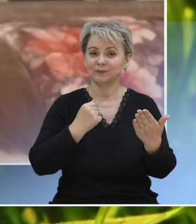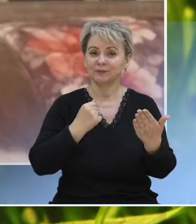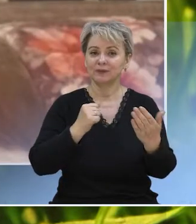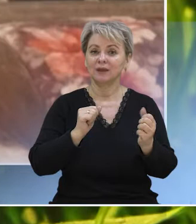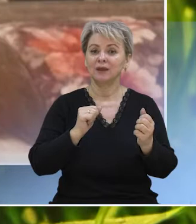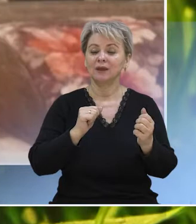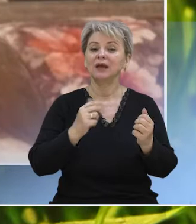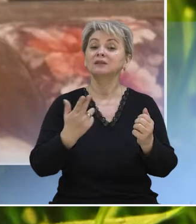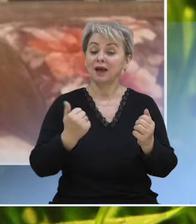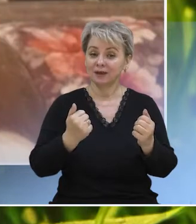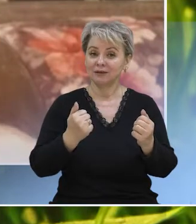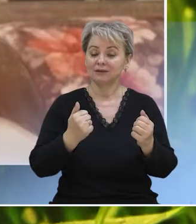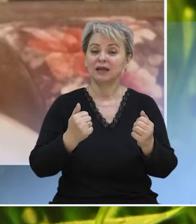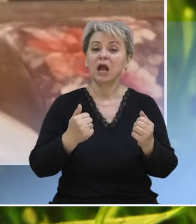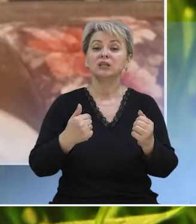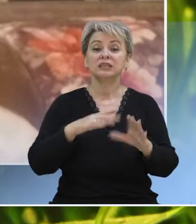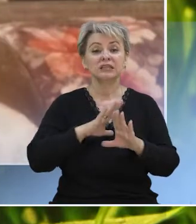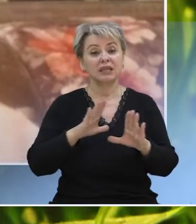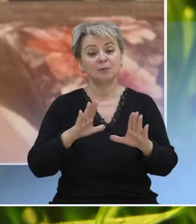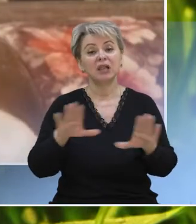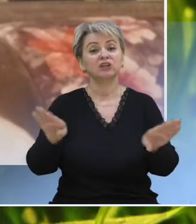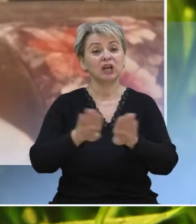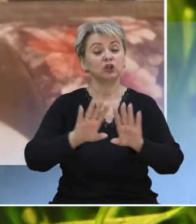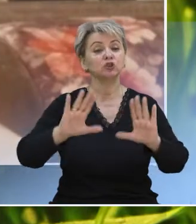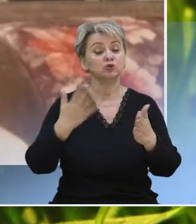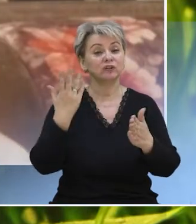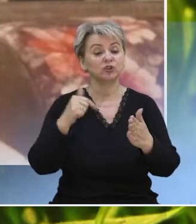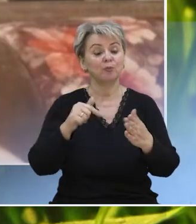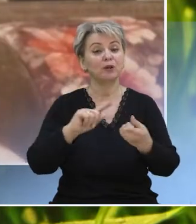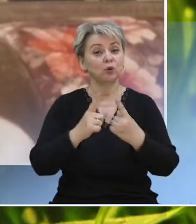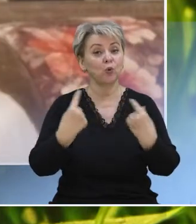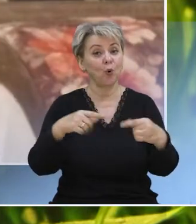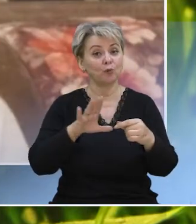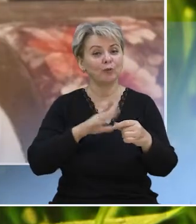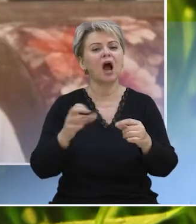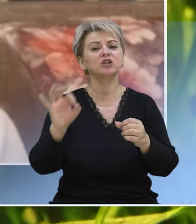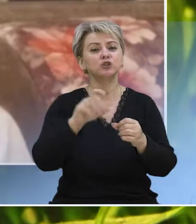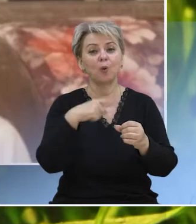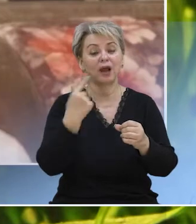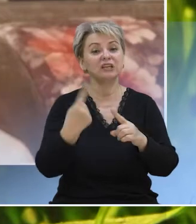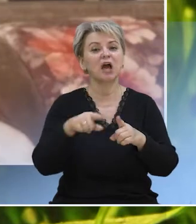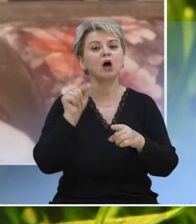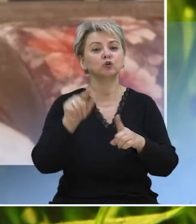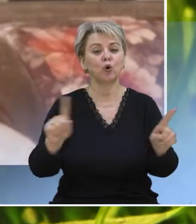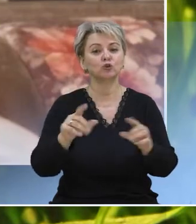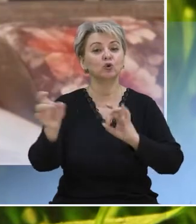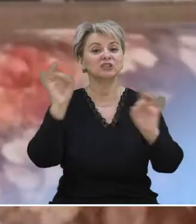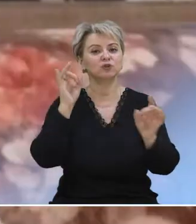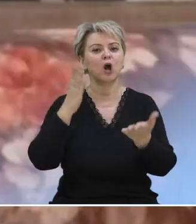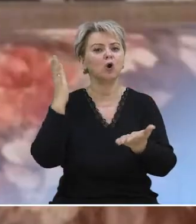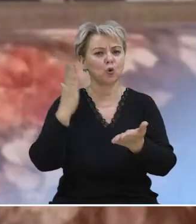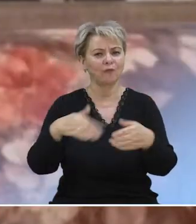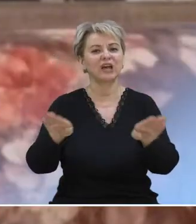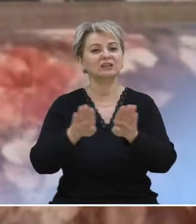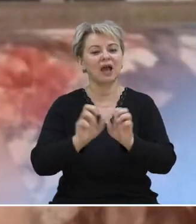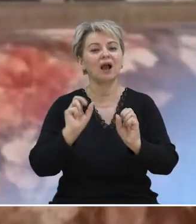голос. Так ведь? Да. Так ведь? Ну, не было таких случаев еще, да? А это говорит о чем? Это говорит о том, что они